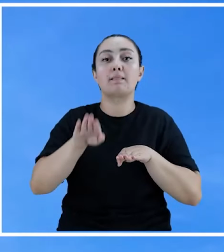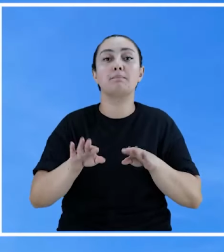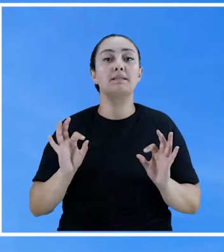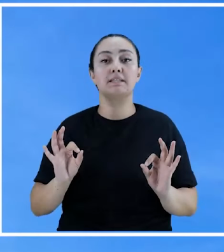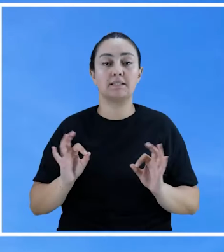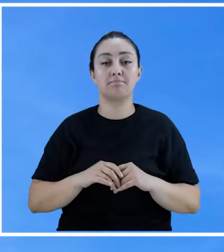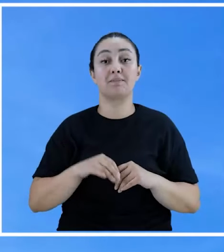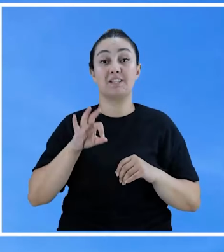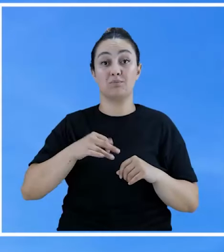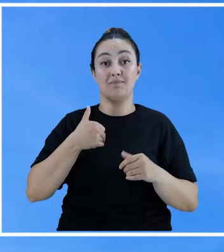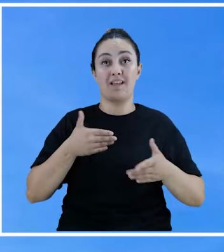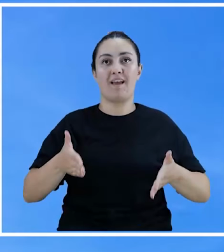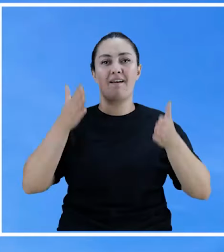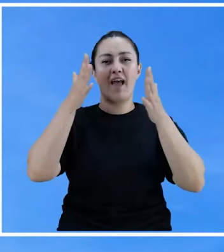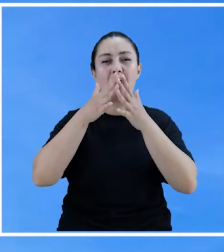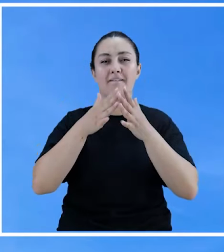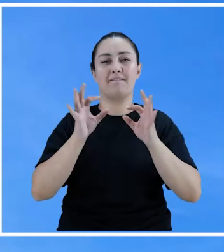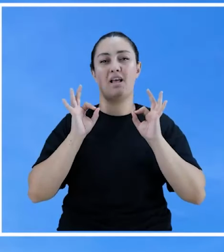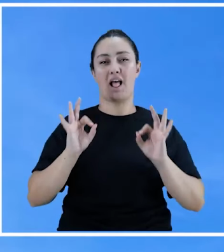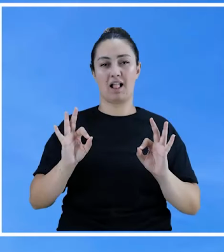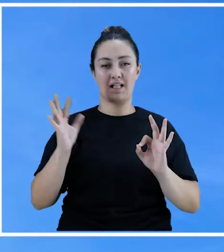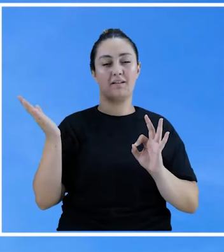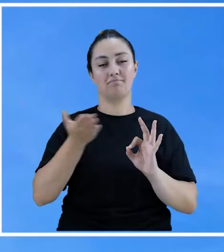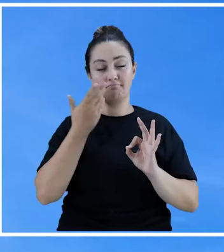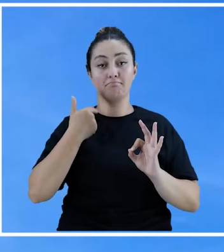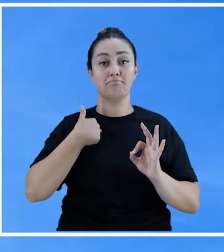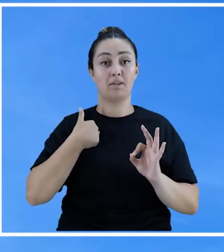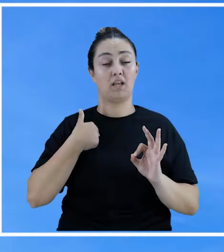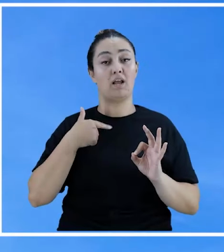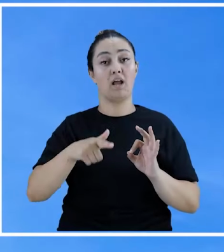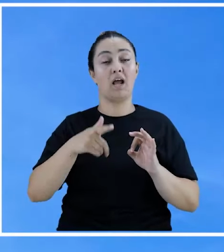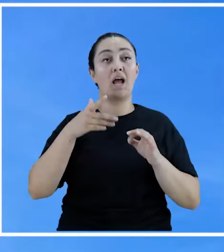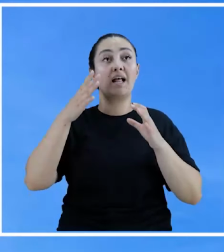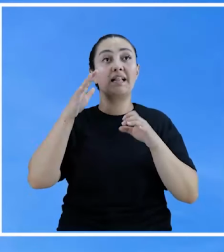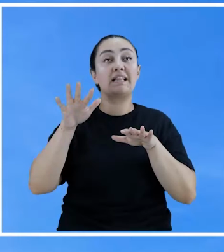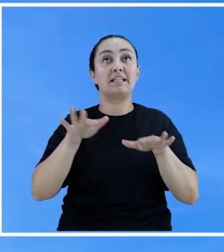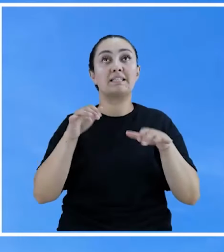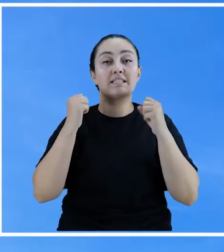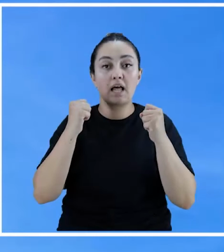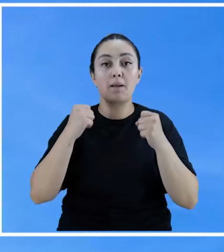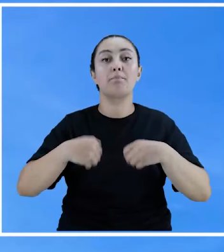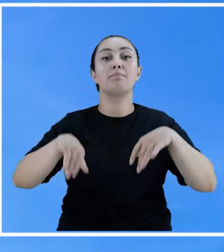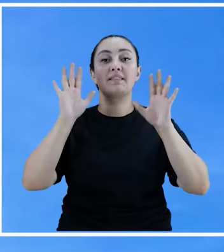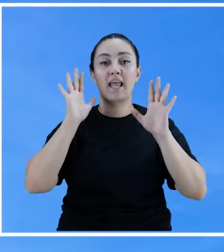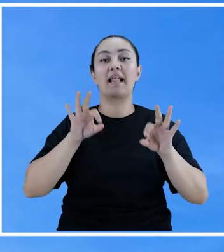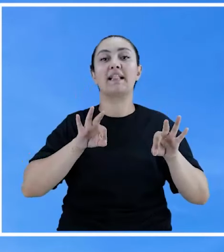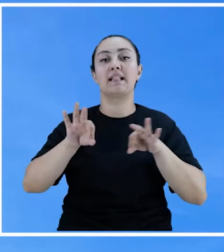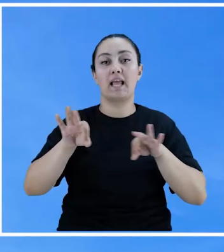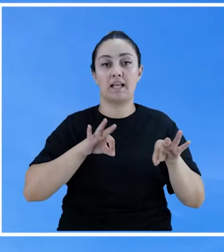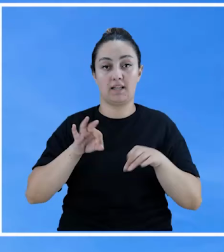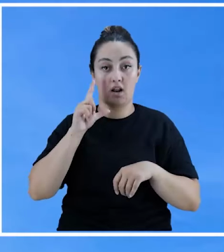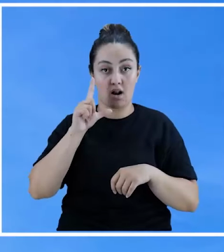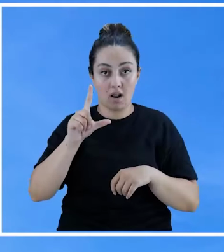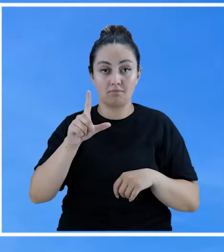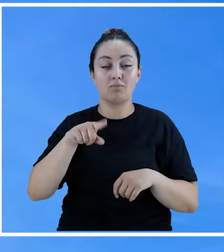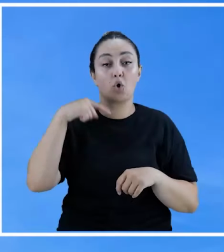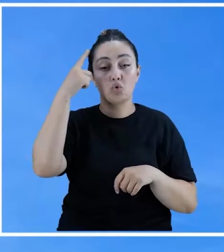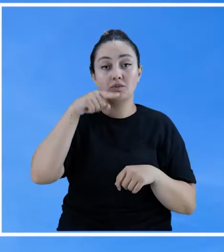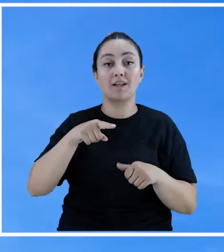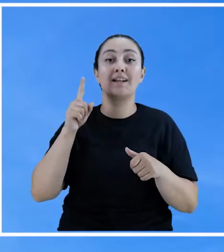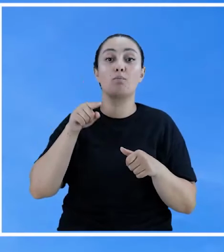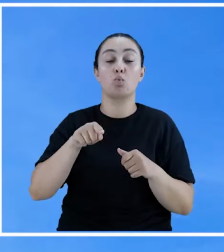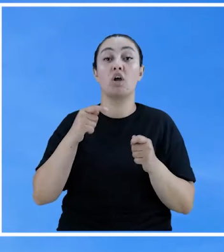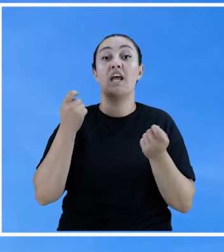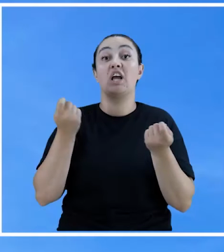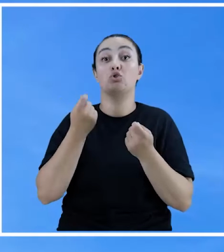atmalıyız? Şimdi mevcut binaların depreme dayanıklılığını anlamak teknik bilgi gerektiriyor.